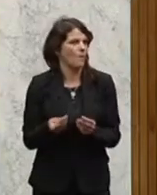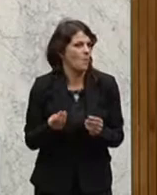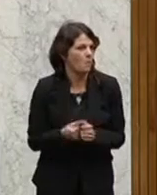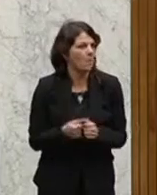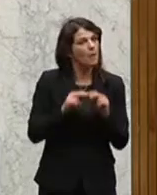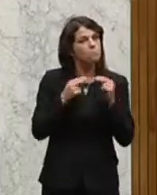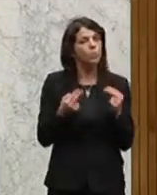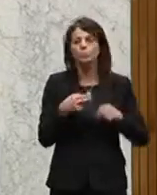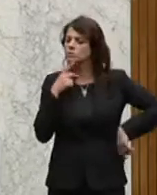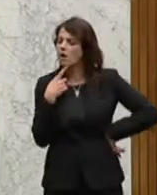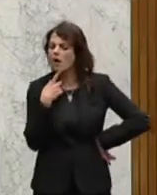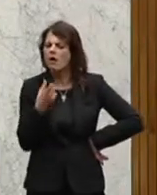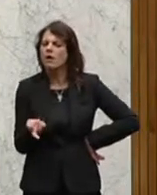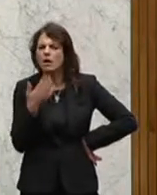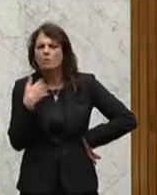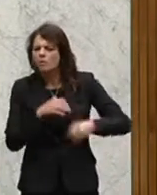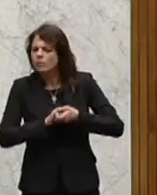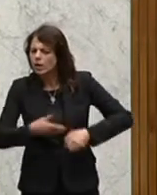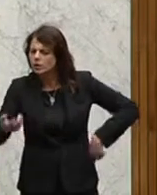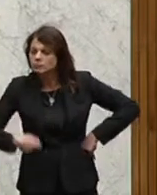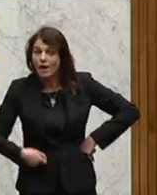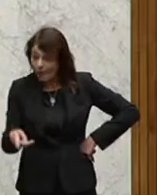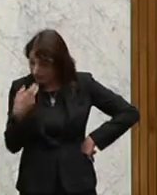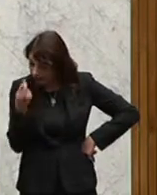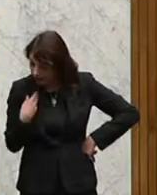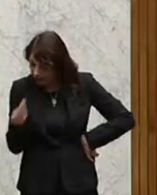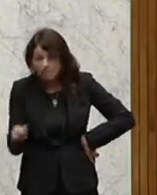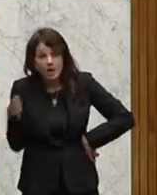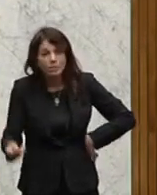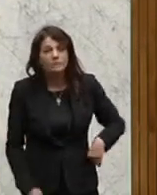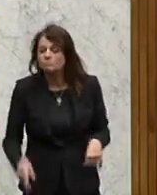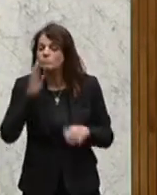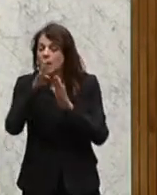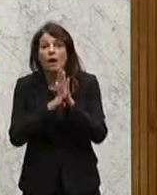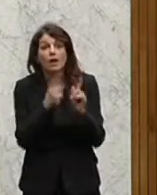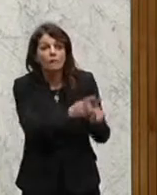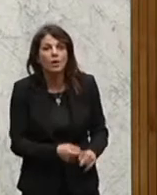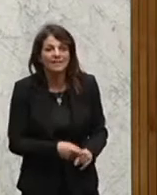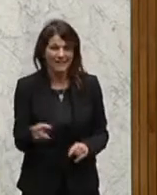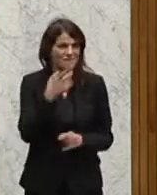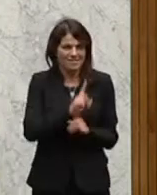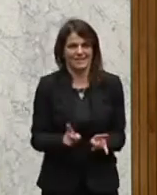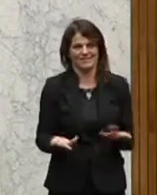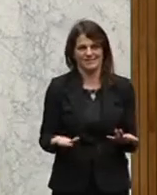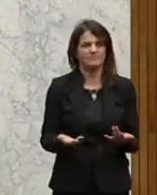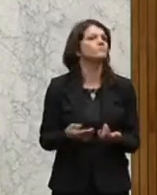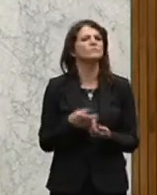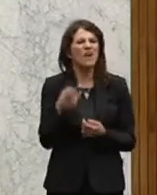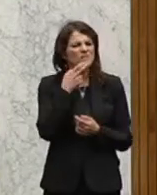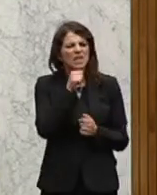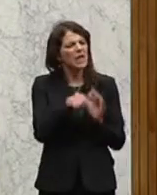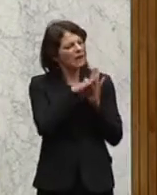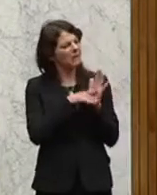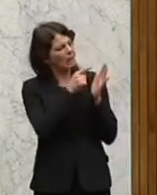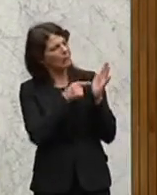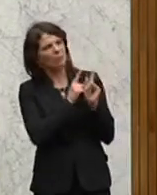der Bund kommt dann und sagt, na liebe Freunde, wenn ihr Geld von uns wollt, dann müsst ihr euch auch an die Regeln halten. Und das will man nicht. Man will sich nämlich nicht an die Regeln